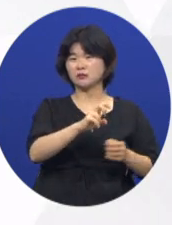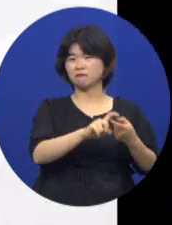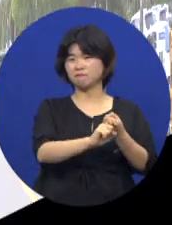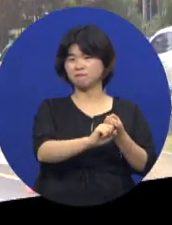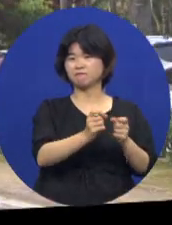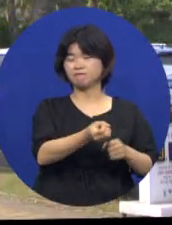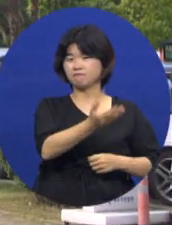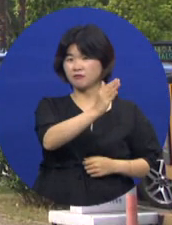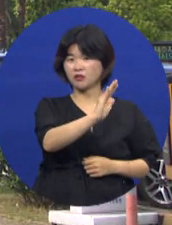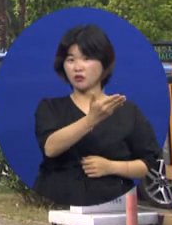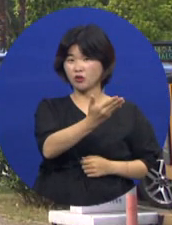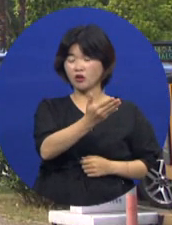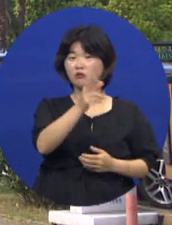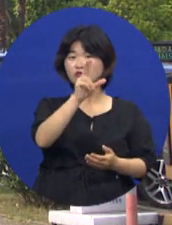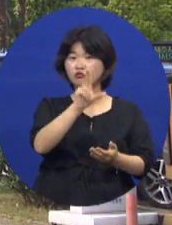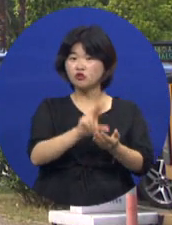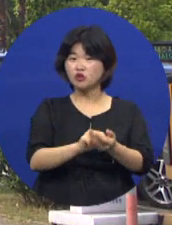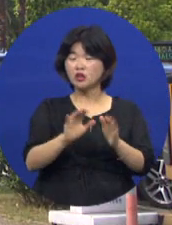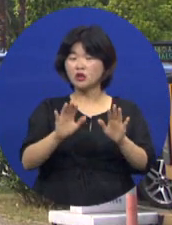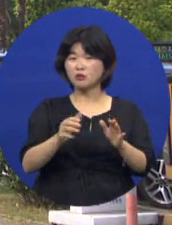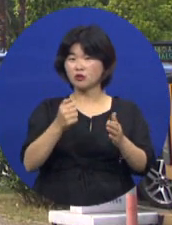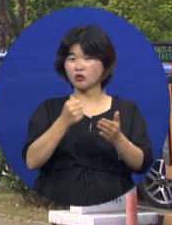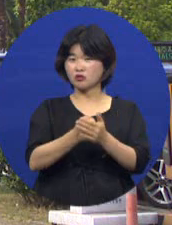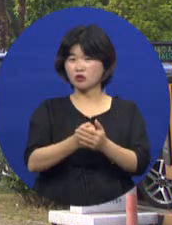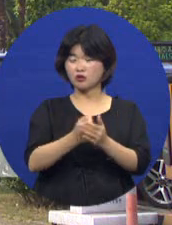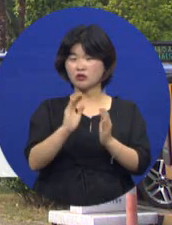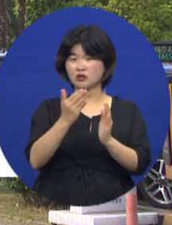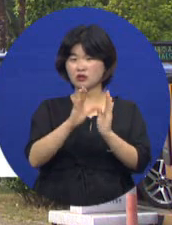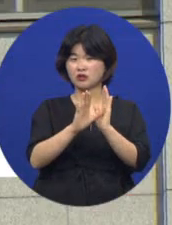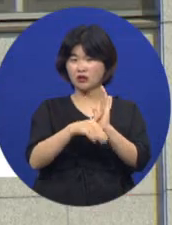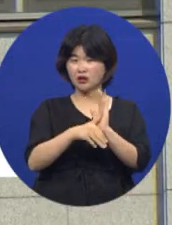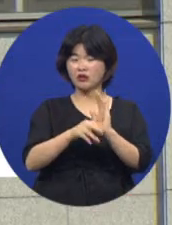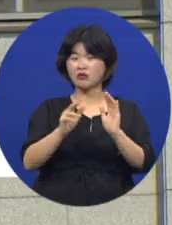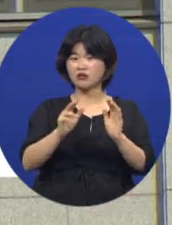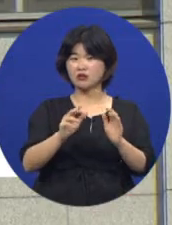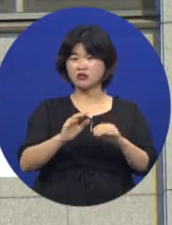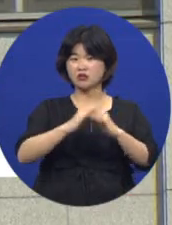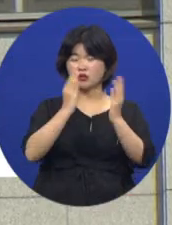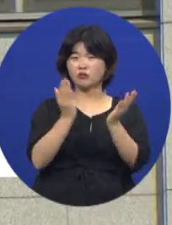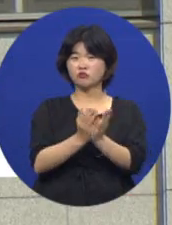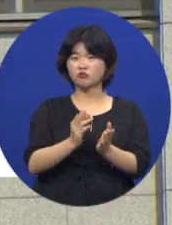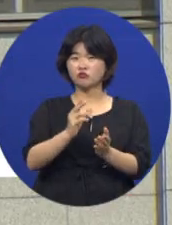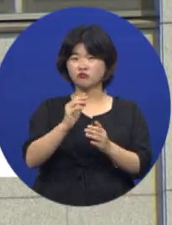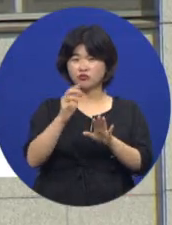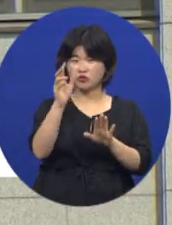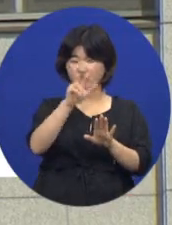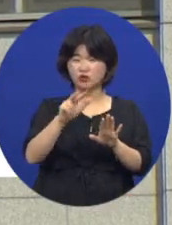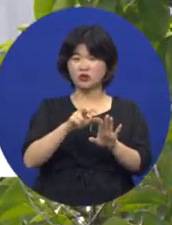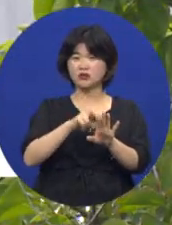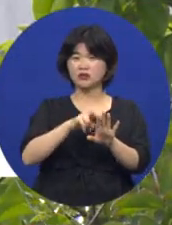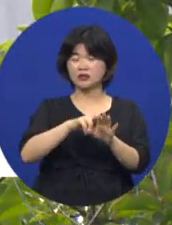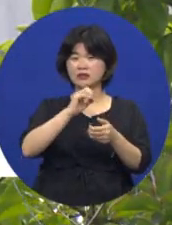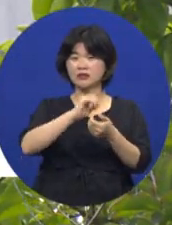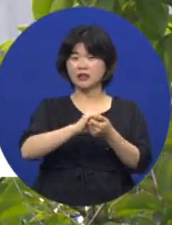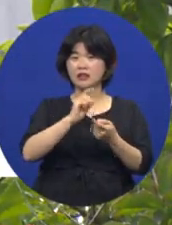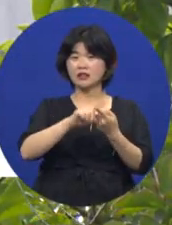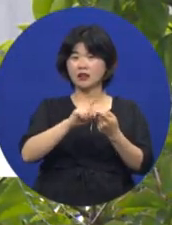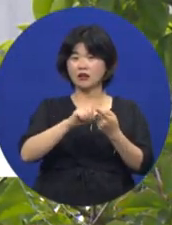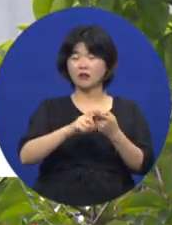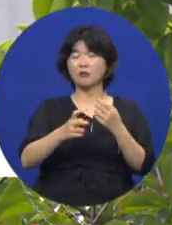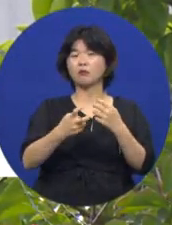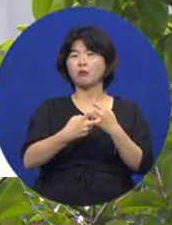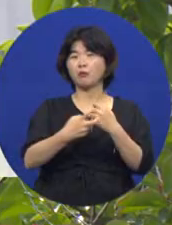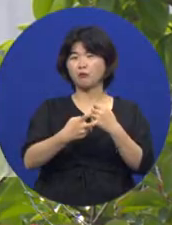보입니다 문제는 이번 판결이 확정되면 이번 판결의 전자가 된 내국인 진료 제안에 대해서도 법적